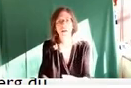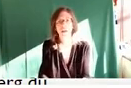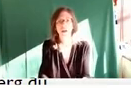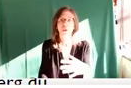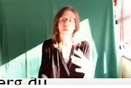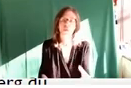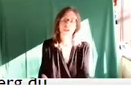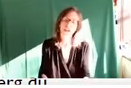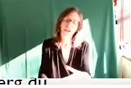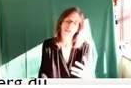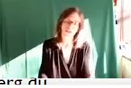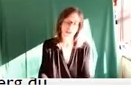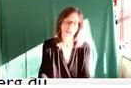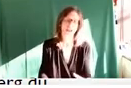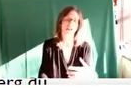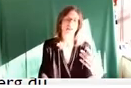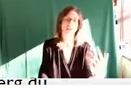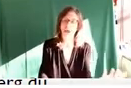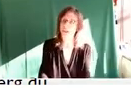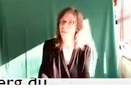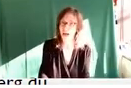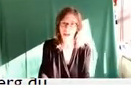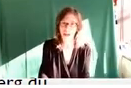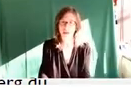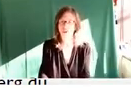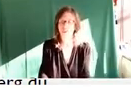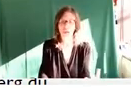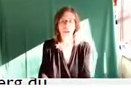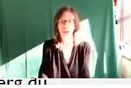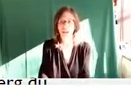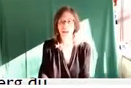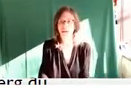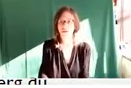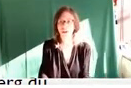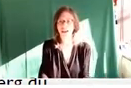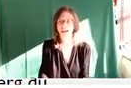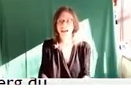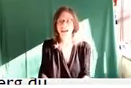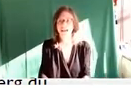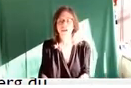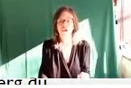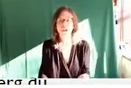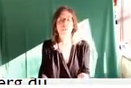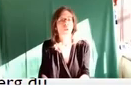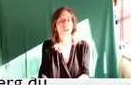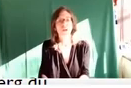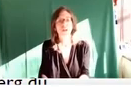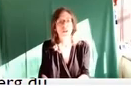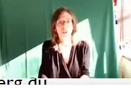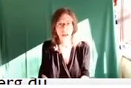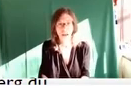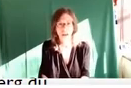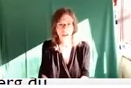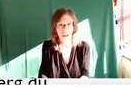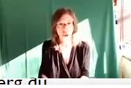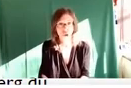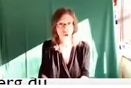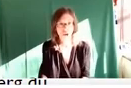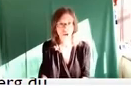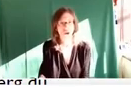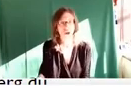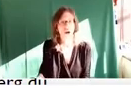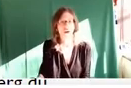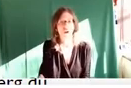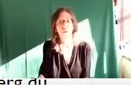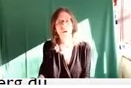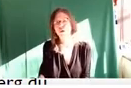un article publié, révisé par les pairs dans un périodique scientifique, c'est juste la pointe de l'iceberg de la